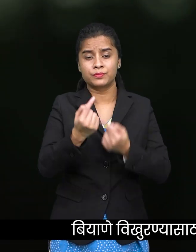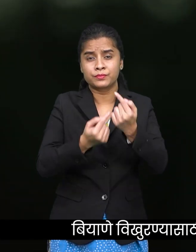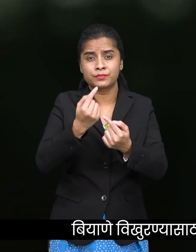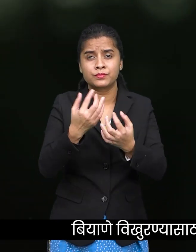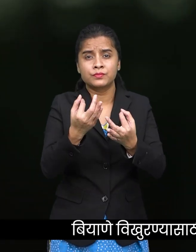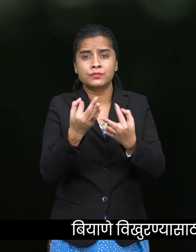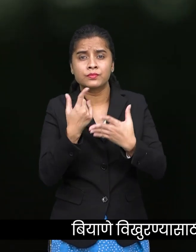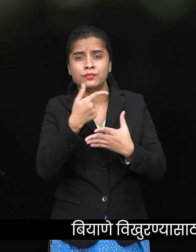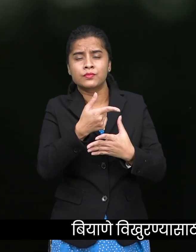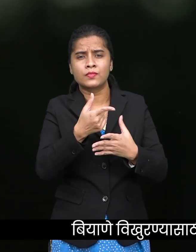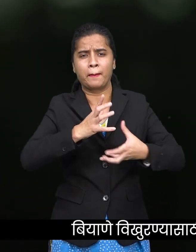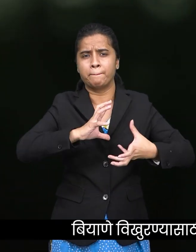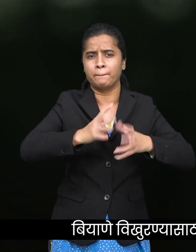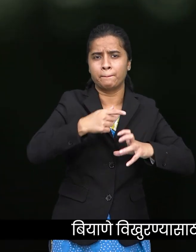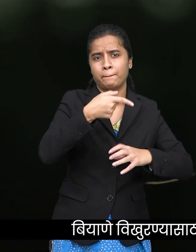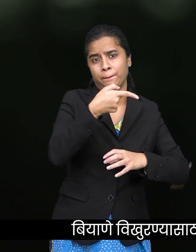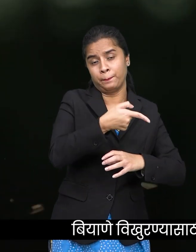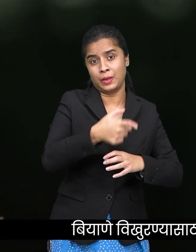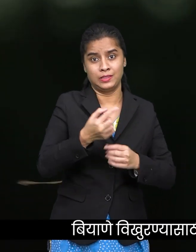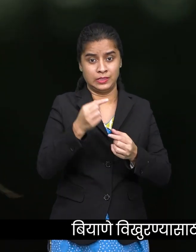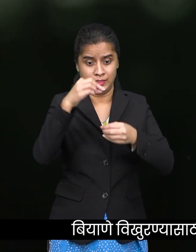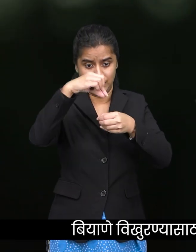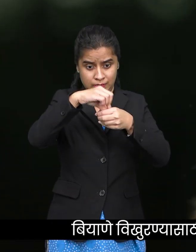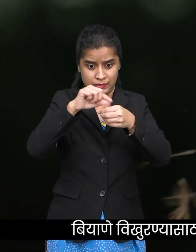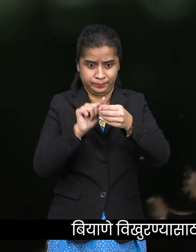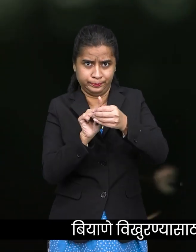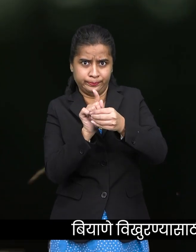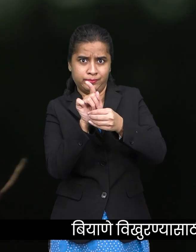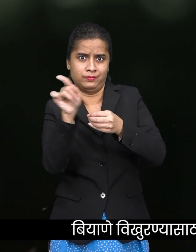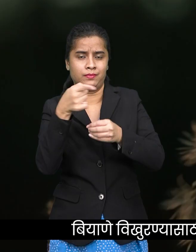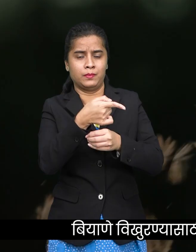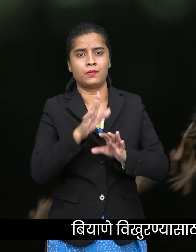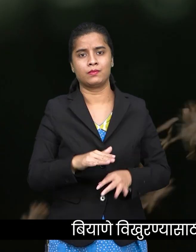बियाणे विखुरण्यासाठी वनस्पतींमध्ये विशेष यंत्रणा असते.